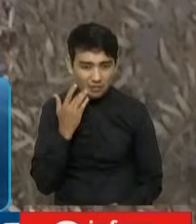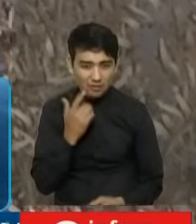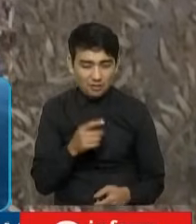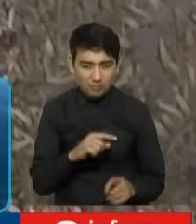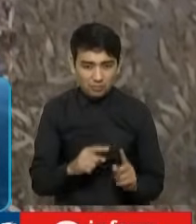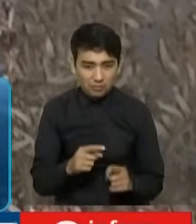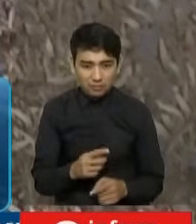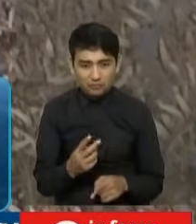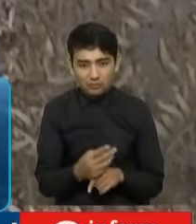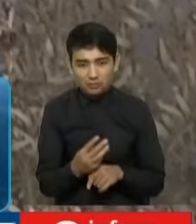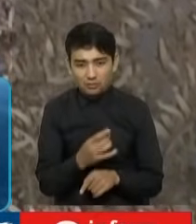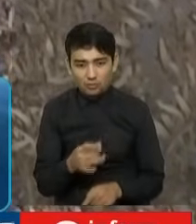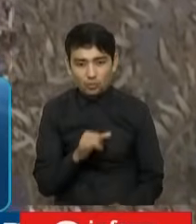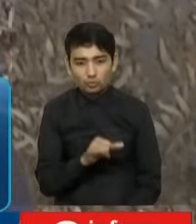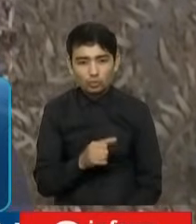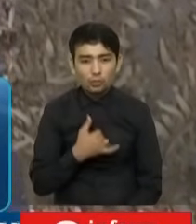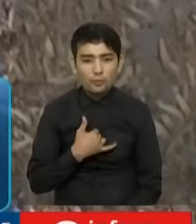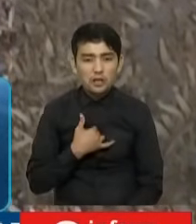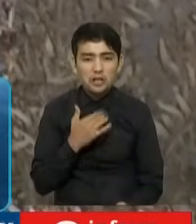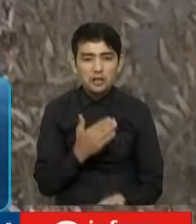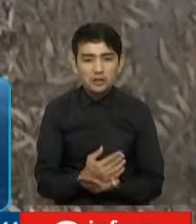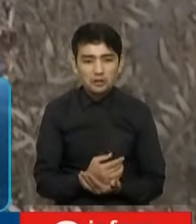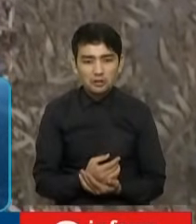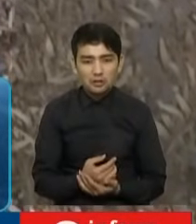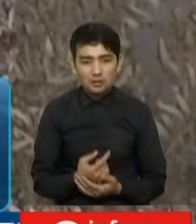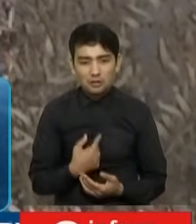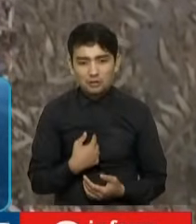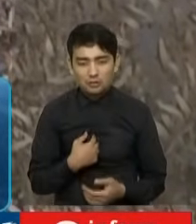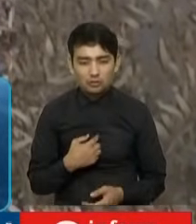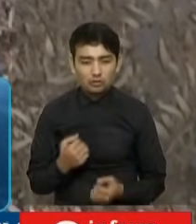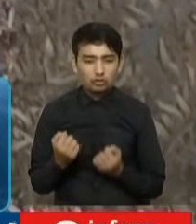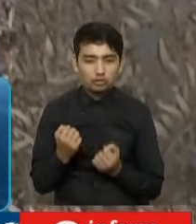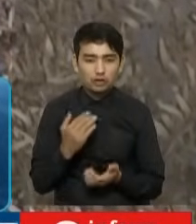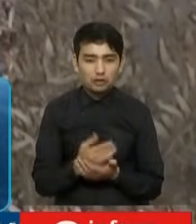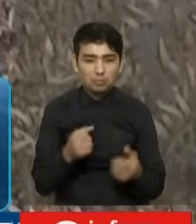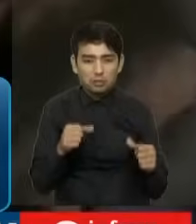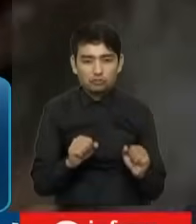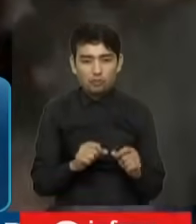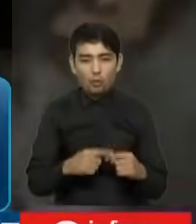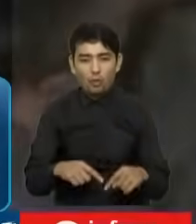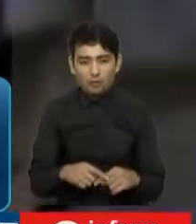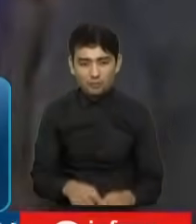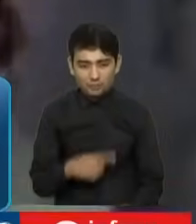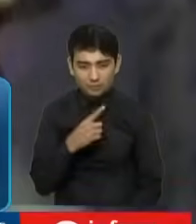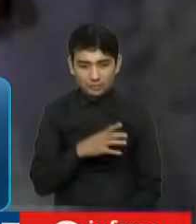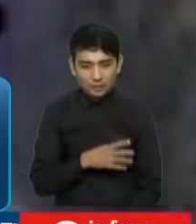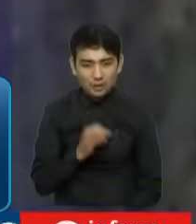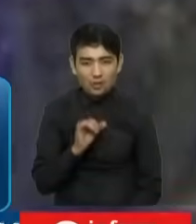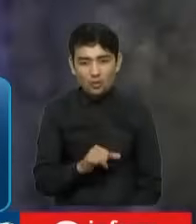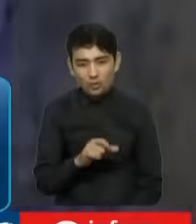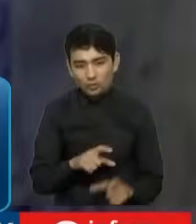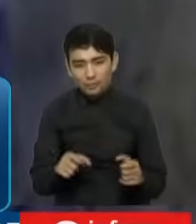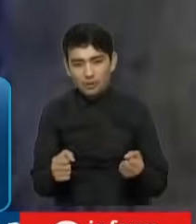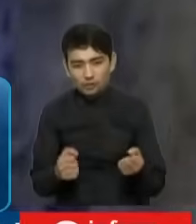заявлял уже егерской службе, что у него есть, скажем так, покровители правоохранительных органов. Ранее у браконьера в